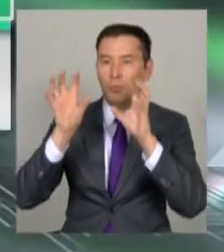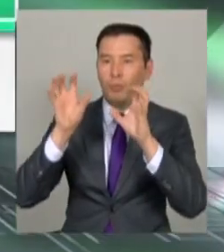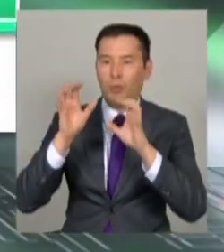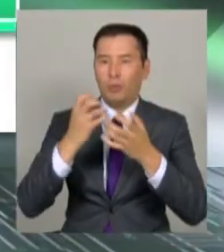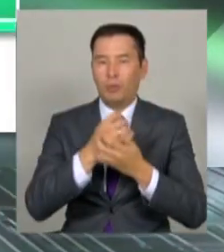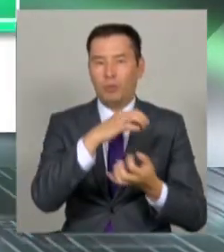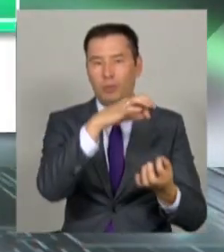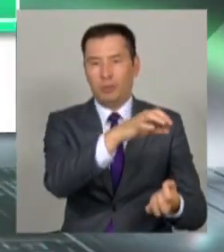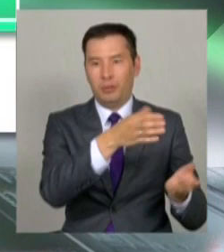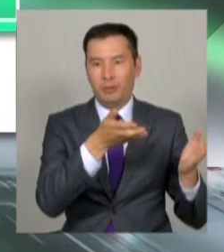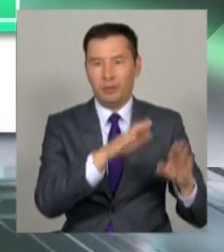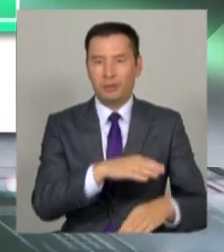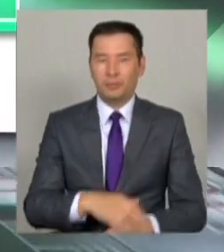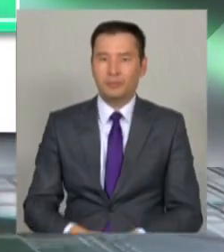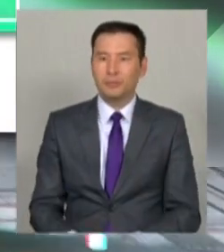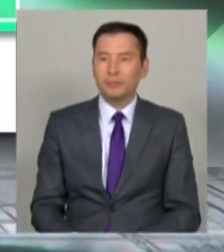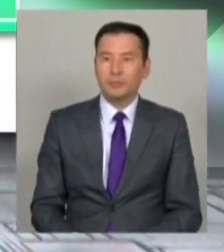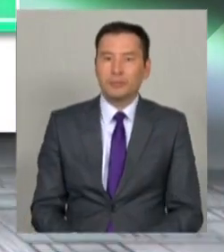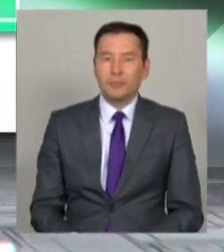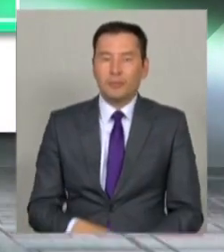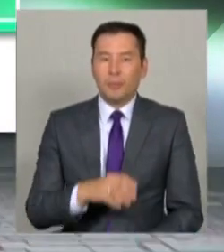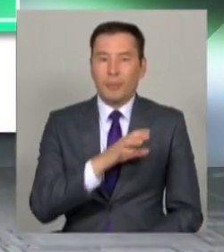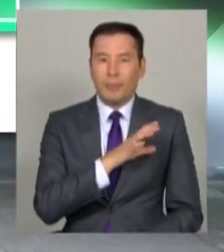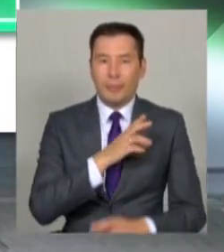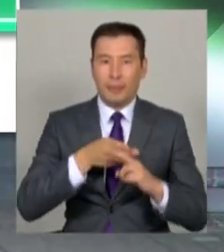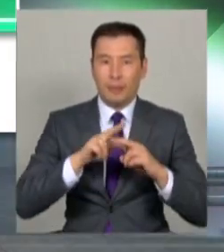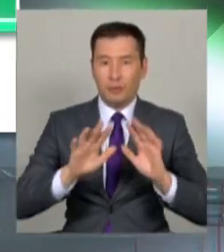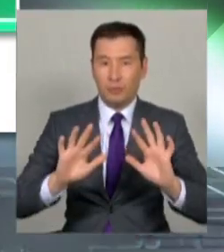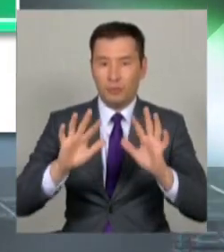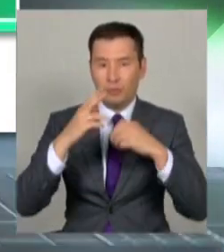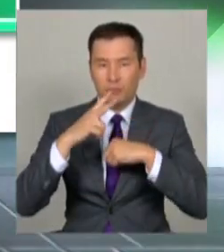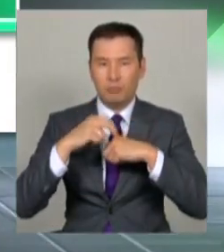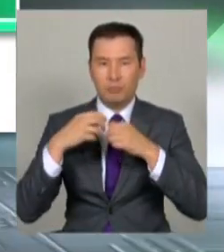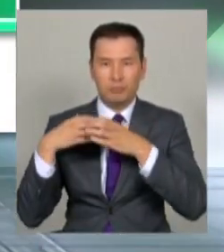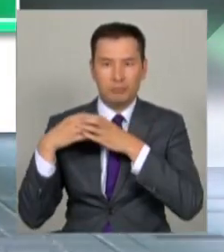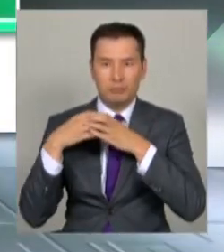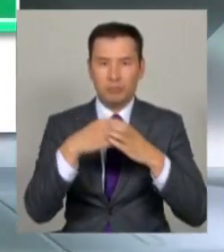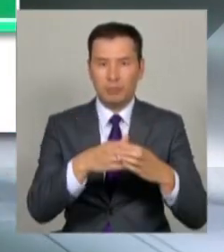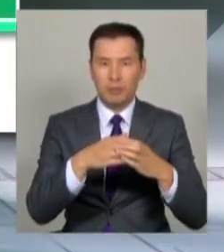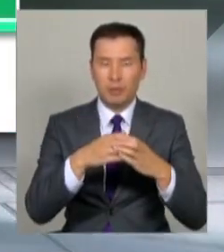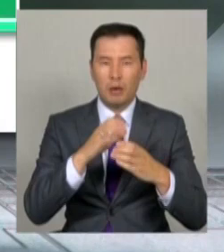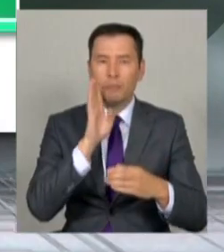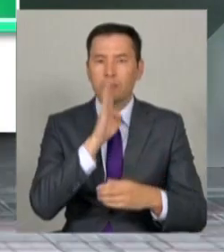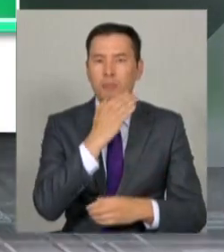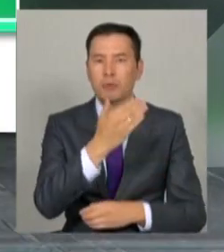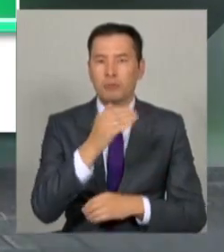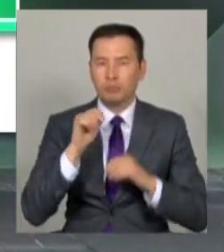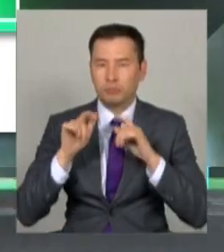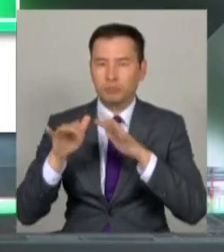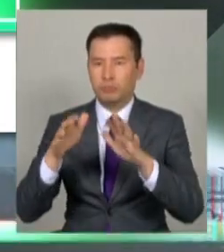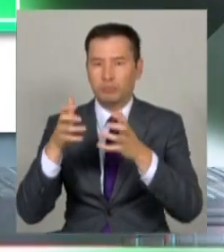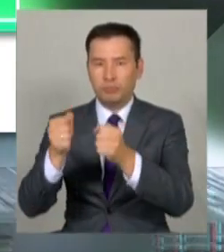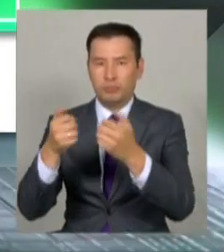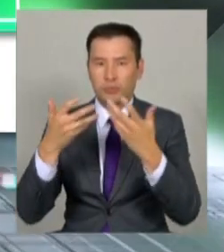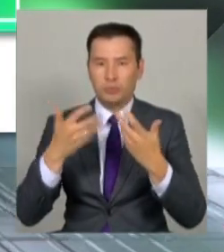В ходе проверки данного факта на место незамедлительно был направлен наряд полиции, и вскоре мать ребенка была установлена. По факту стражами порядка